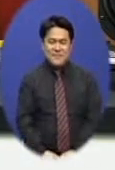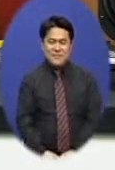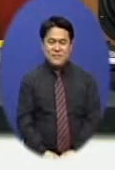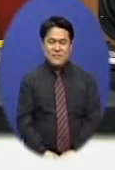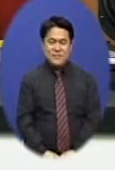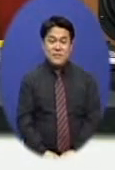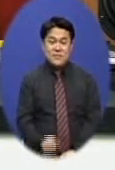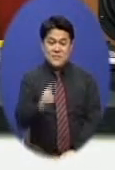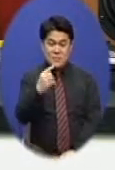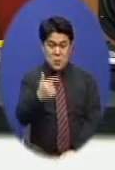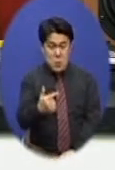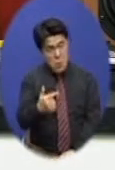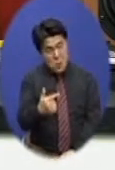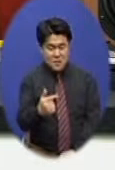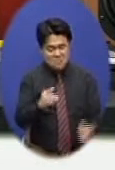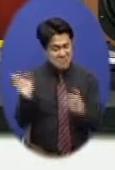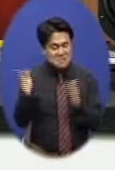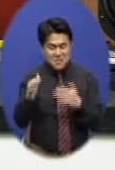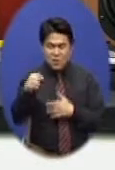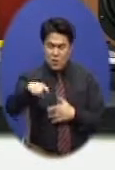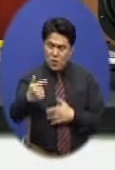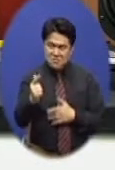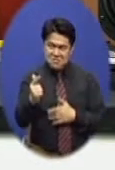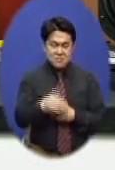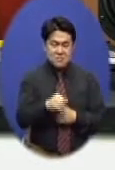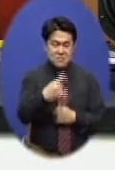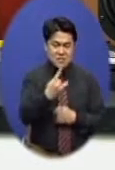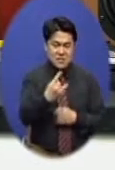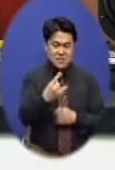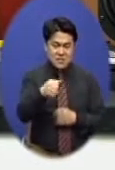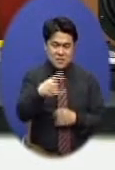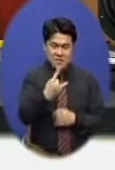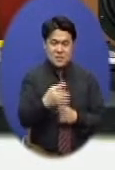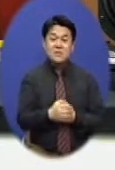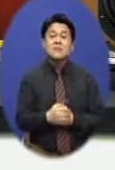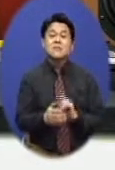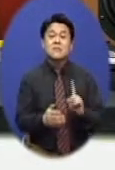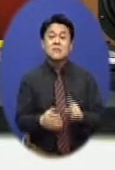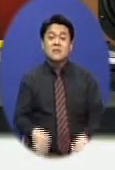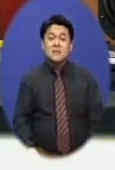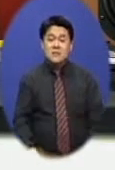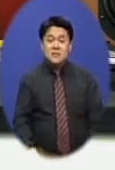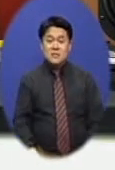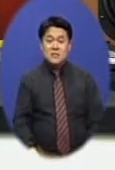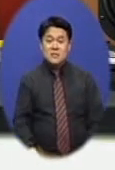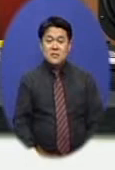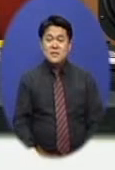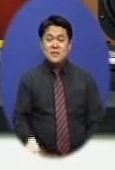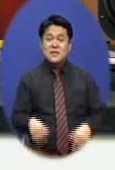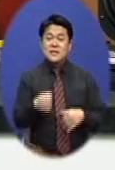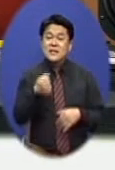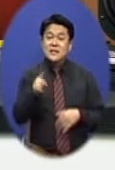온. 오. 그래. 온이 네 넘어가고요. 네. 히. 네. 히. 히. 네. 히. 히.